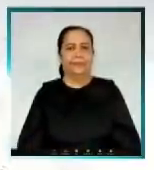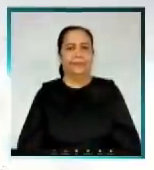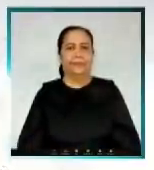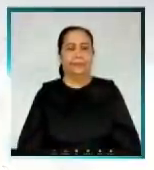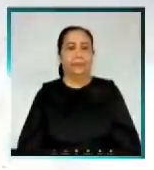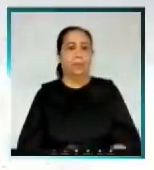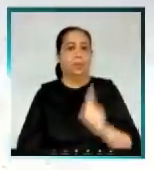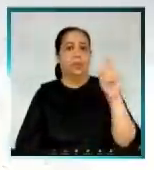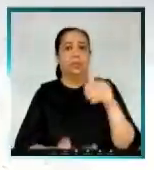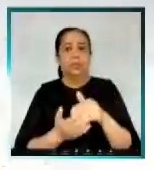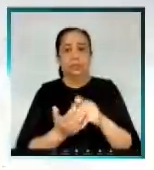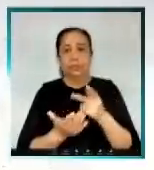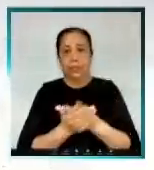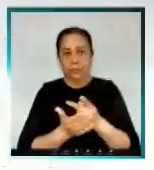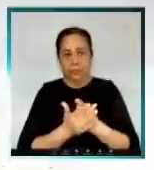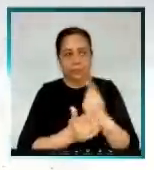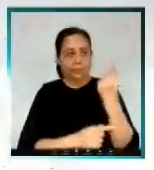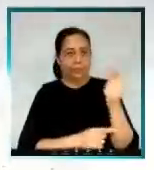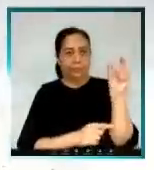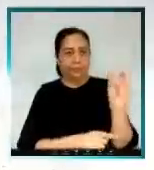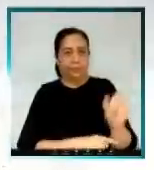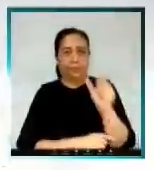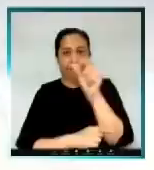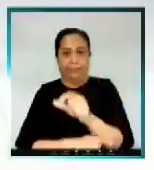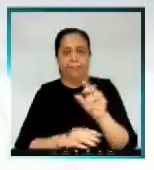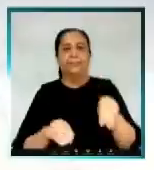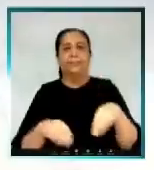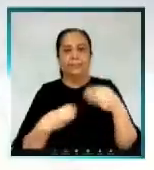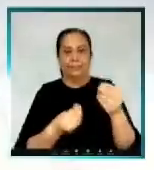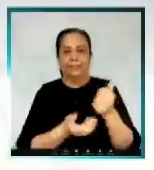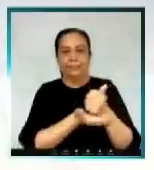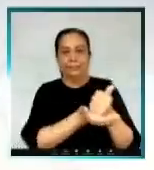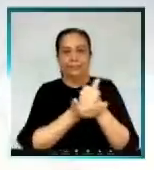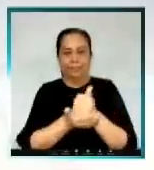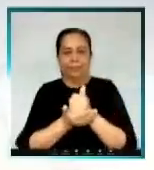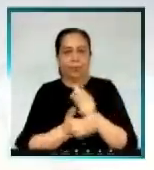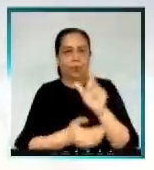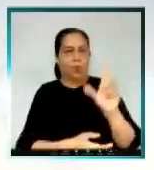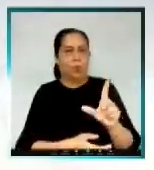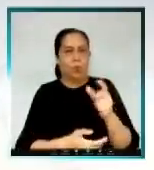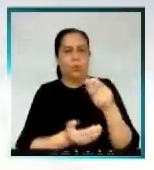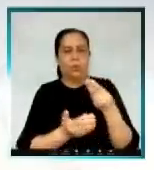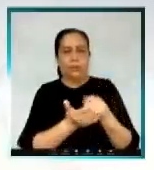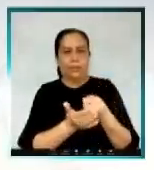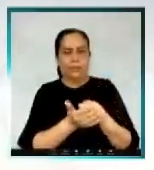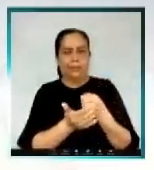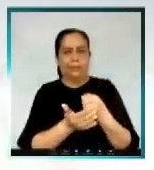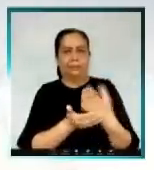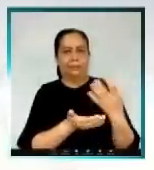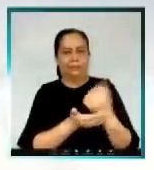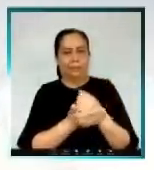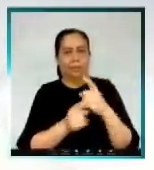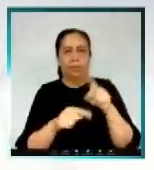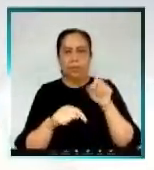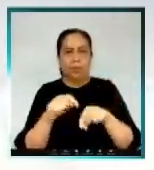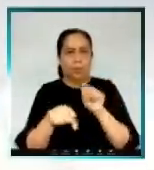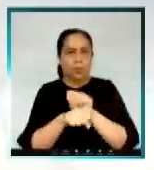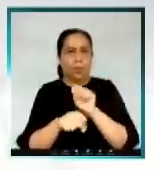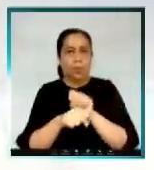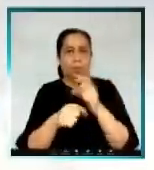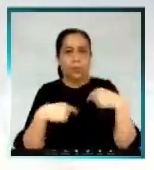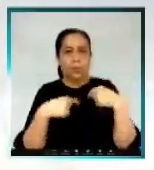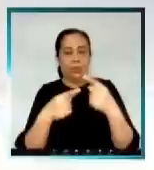1,000 piso kada tao ang ibibigay na ayuda ng gobyerno sa mga low-income earners at mga hindi makapagtrabaho ngayong naka-ECQ